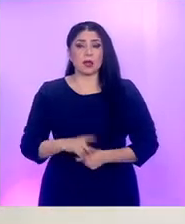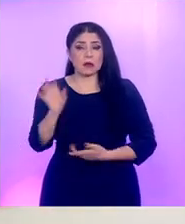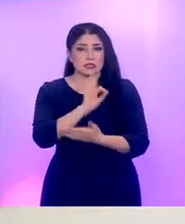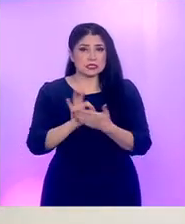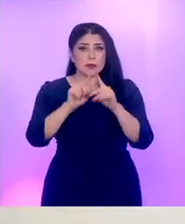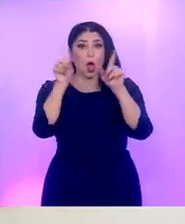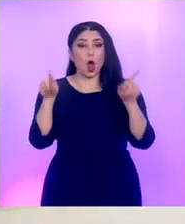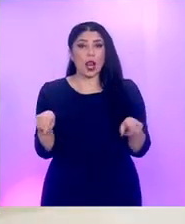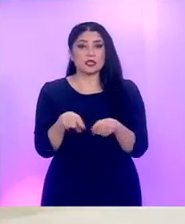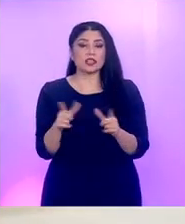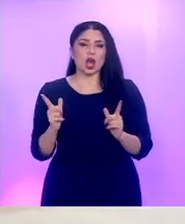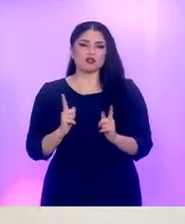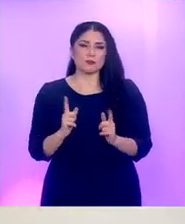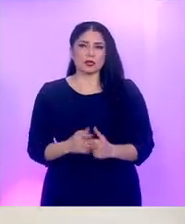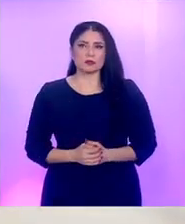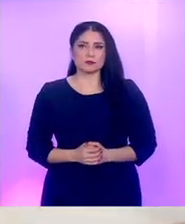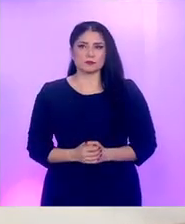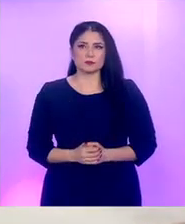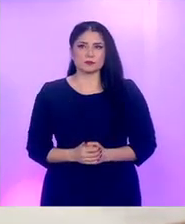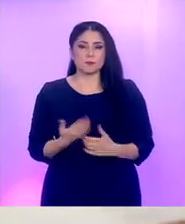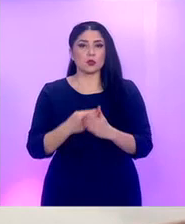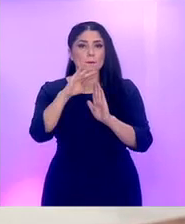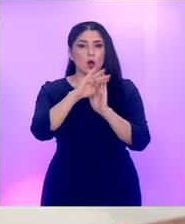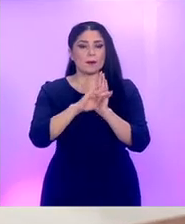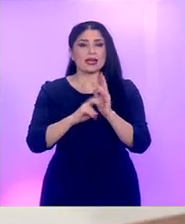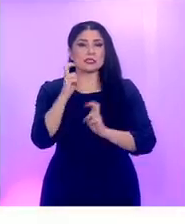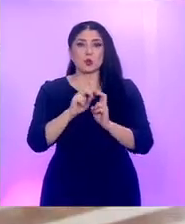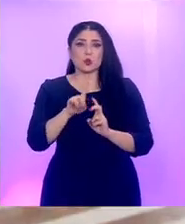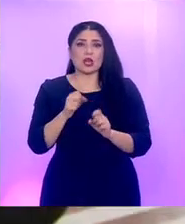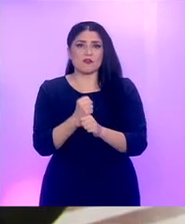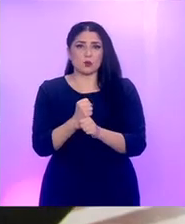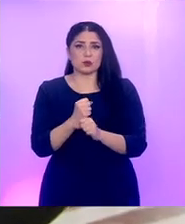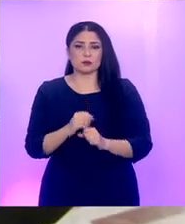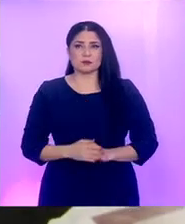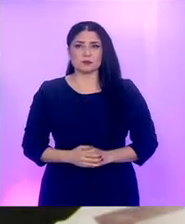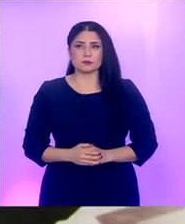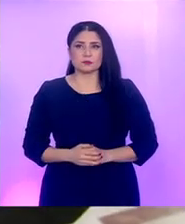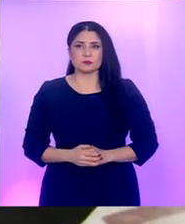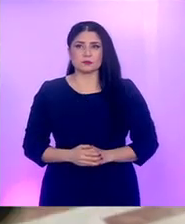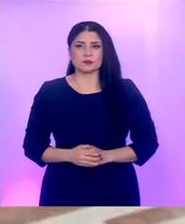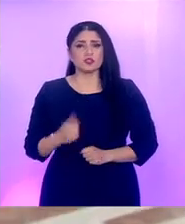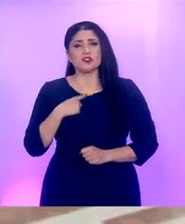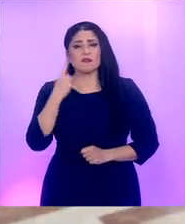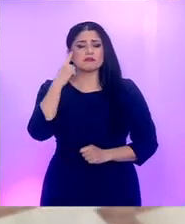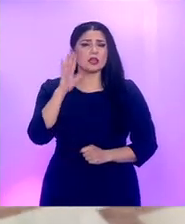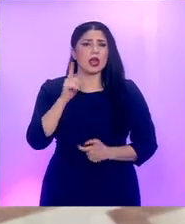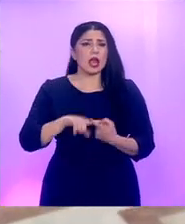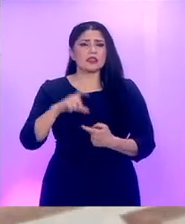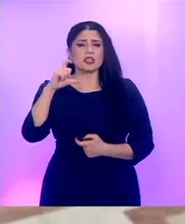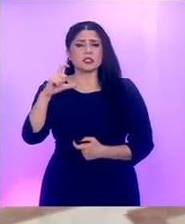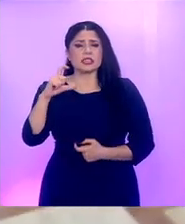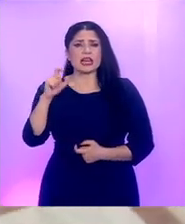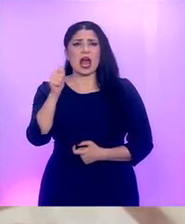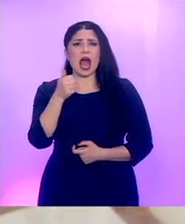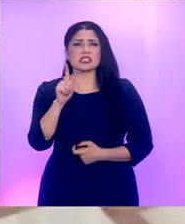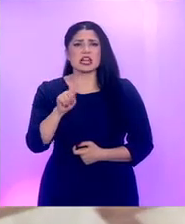o listă de așteptare. Am așteptat până acum să mă programeze instituția, se pare că nu s-a întâmplat. Ați avea vreo rezervă în a vă vaccina cu AstraZeneca? Nu,